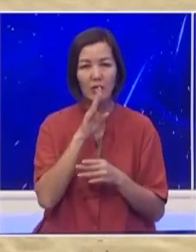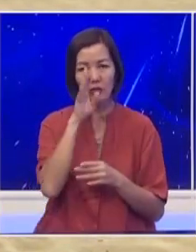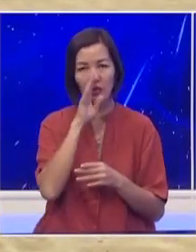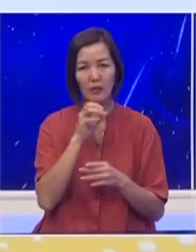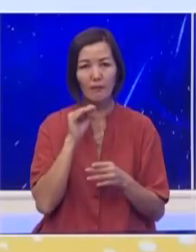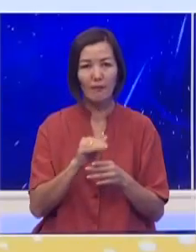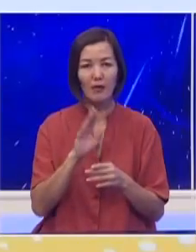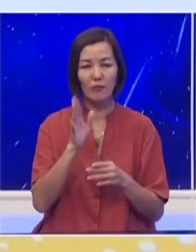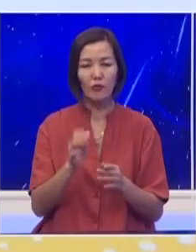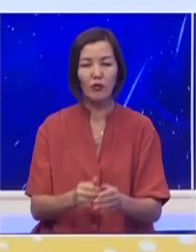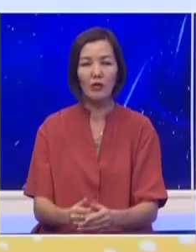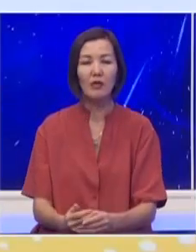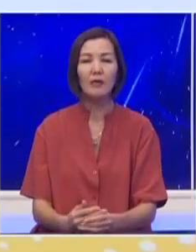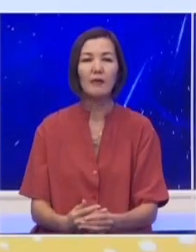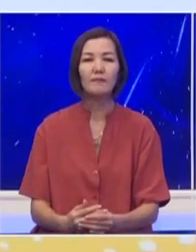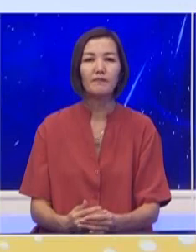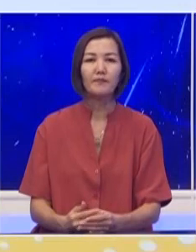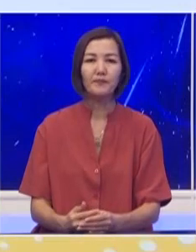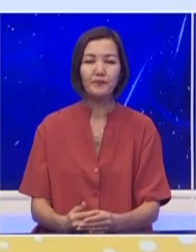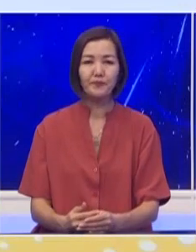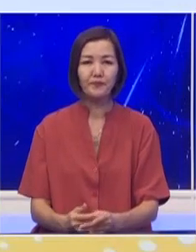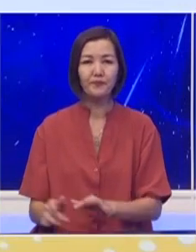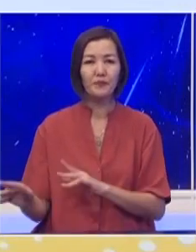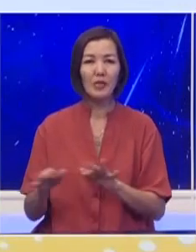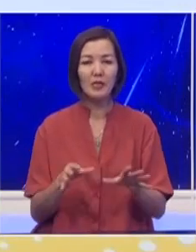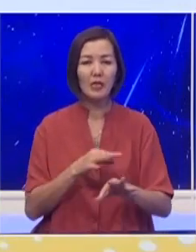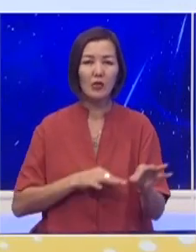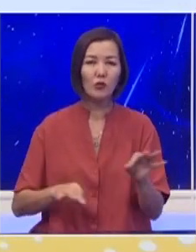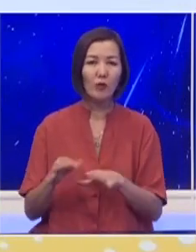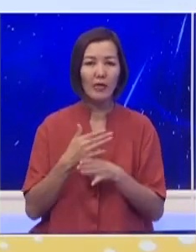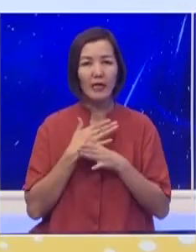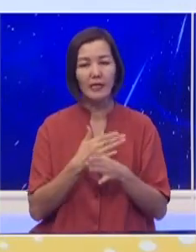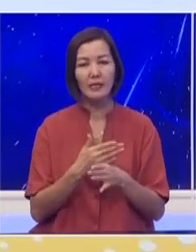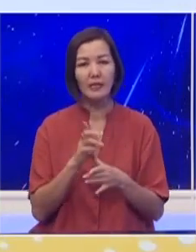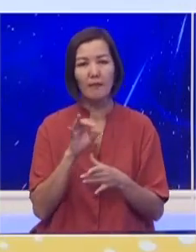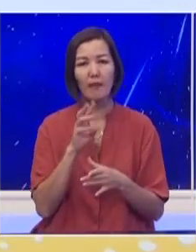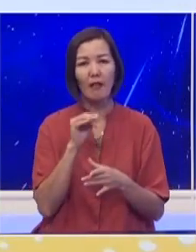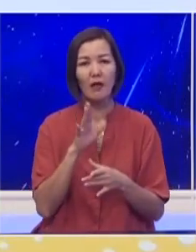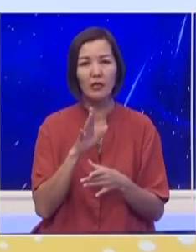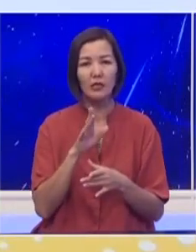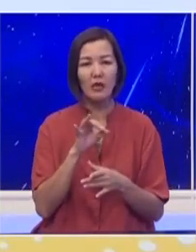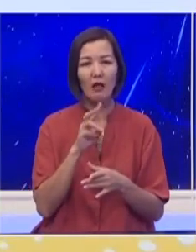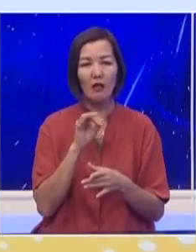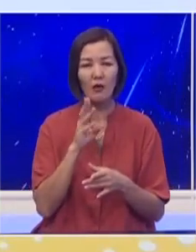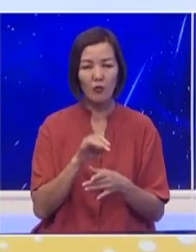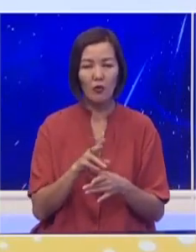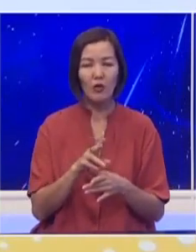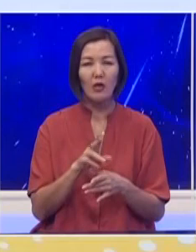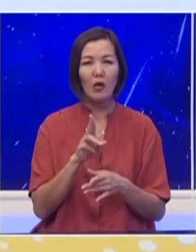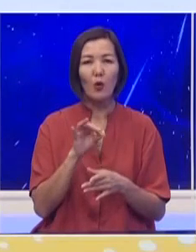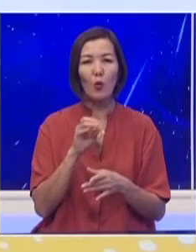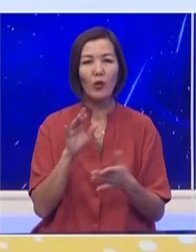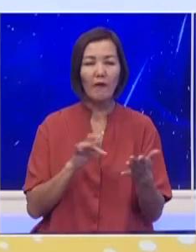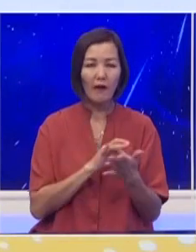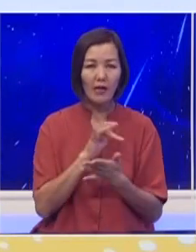жетеді дейді. Екі десант, екі сақшы акциялық жобалар аясында Қонаев қаласында Балқаш көлі, Алакөл